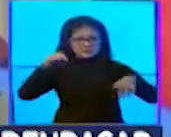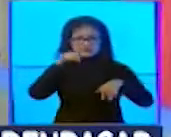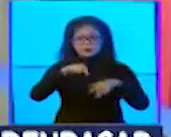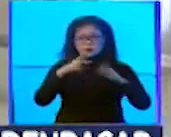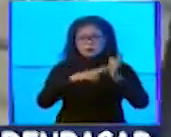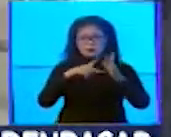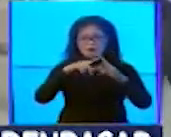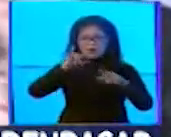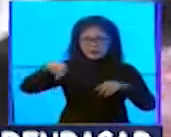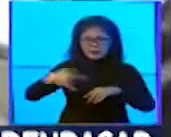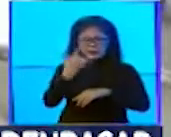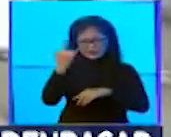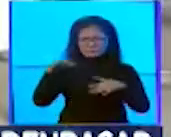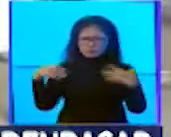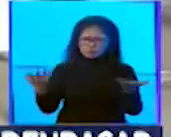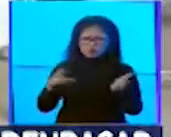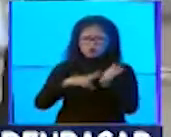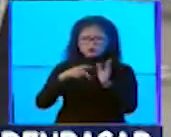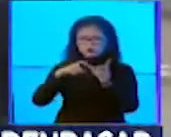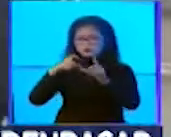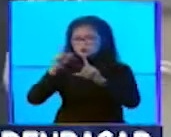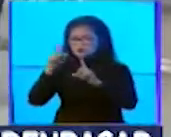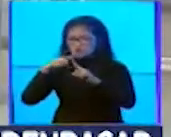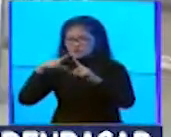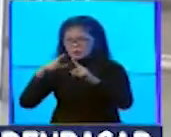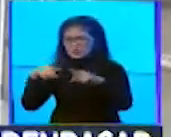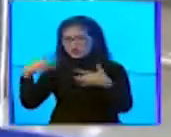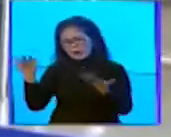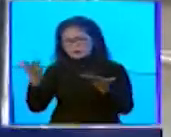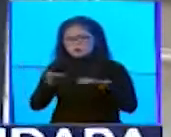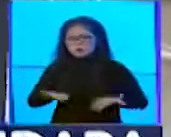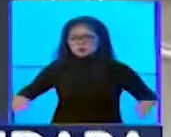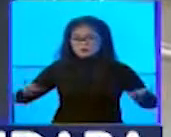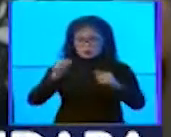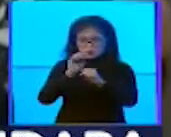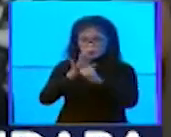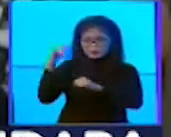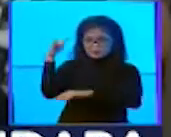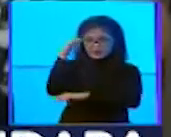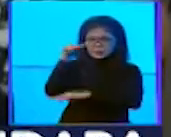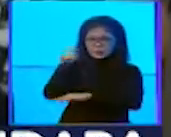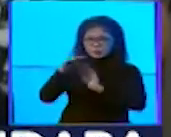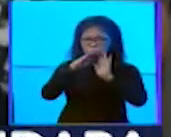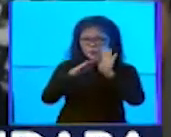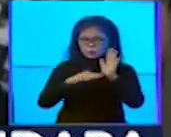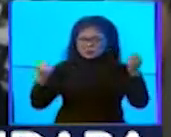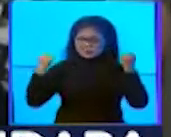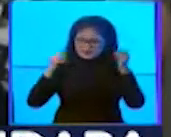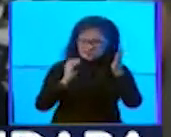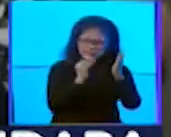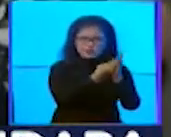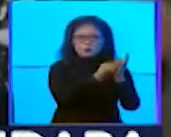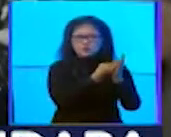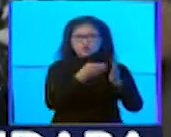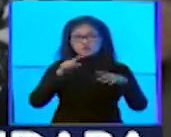Kusuma. Meski di tengah pandemi COVID-19, pihak bandara juga mempersiapkan sejumlah protokol kesehatan ketat, termasuk menambah